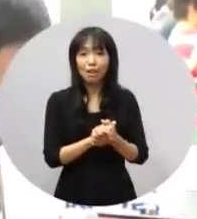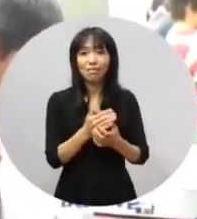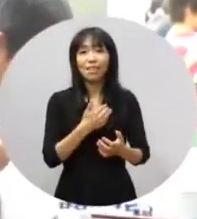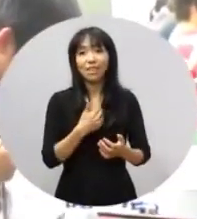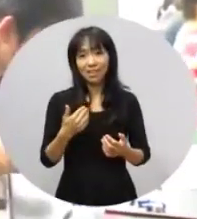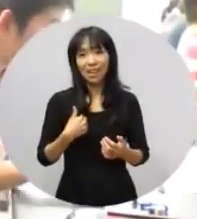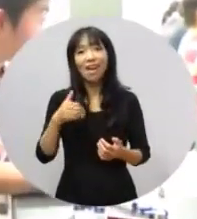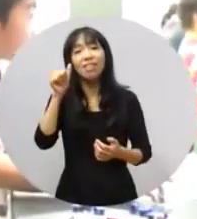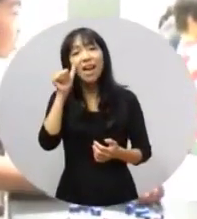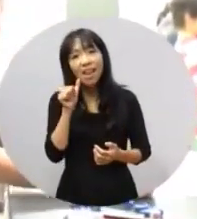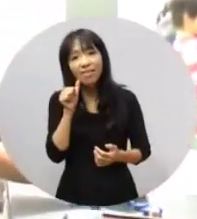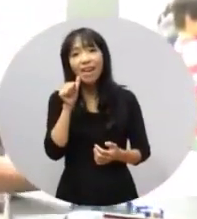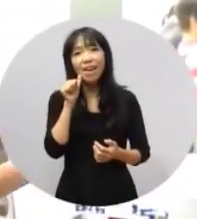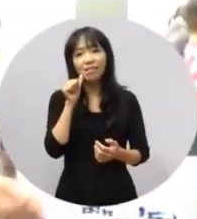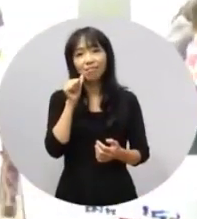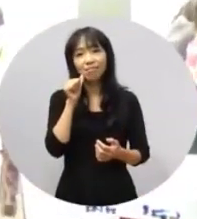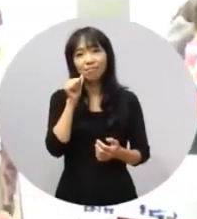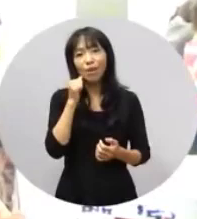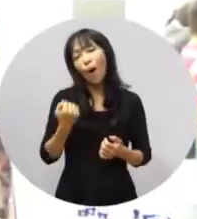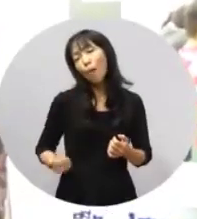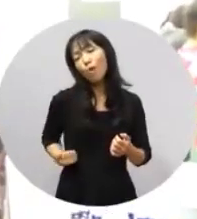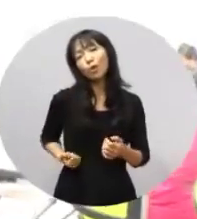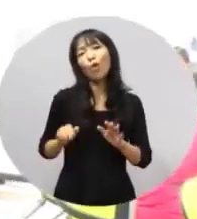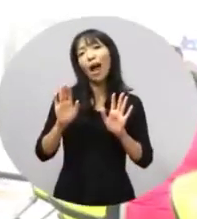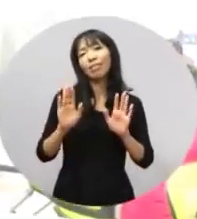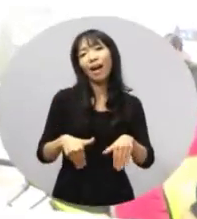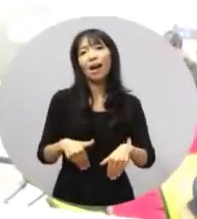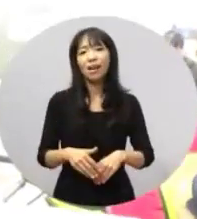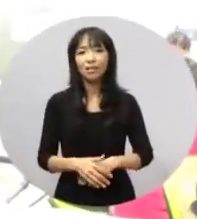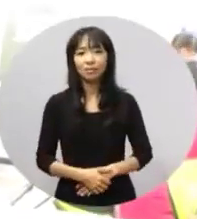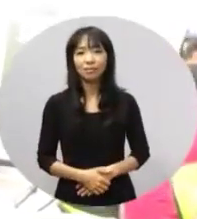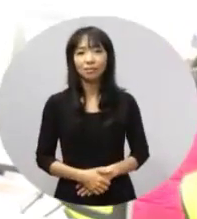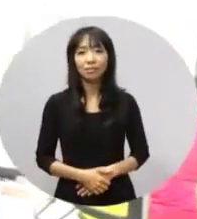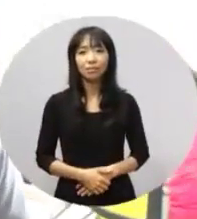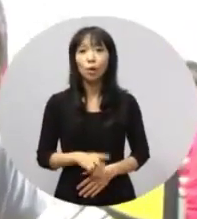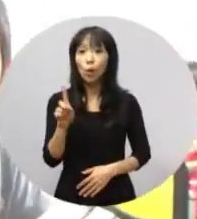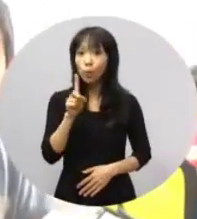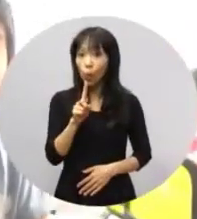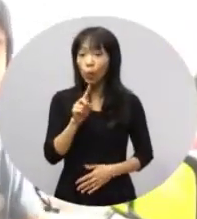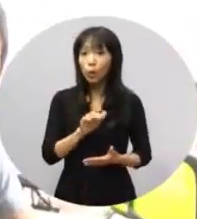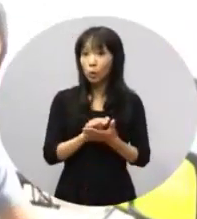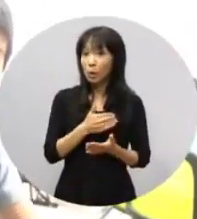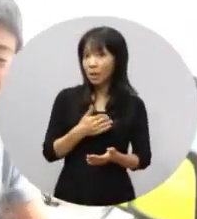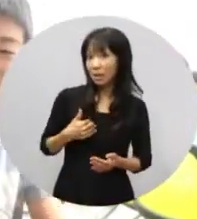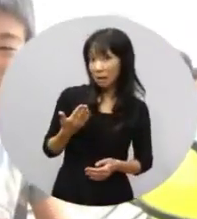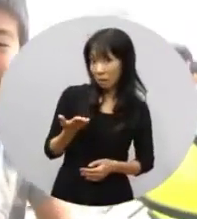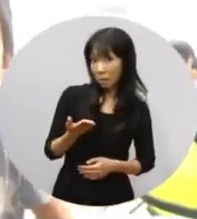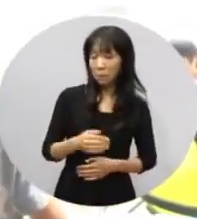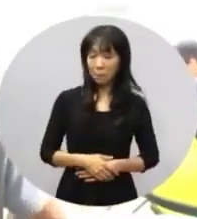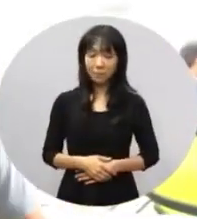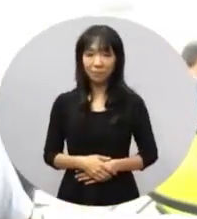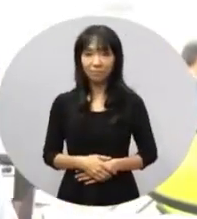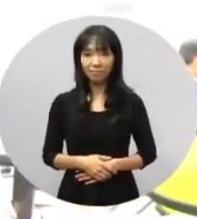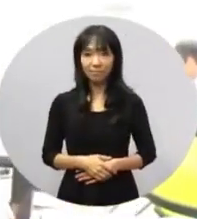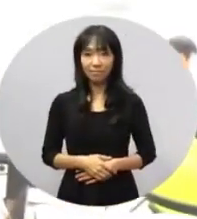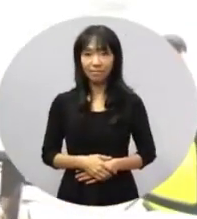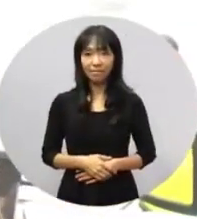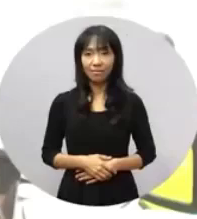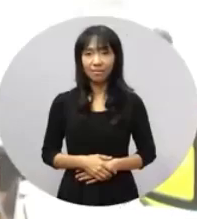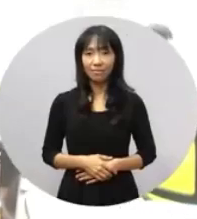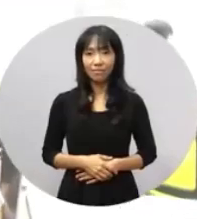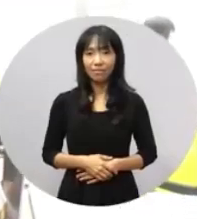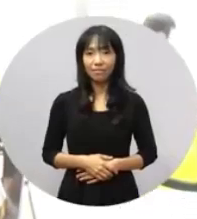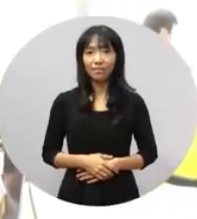できてられてきてなんか面白かったどんなお友達ができたのはですねっ